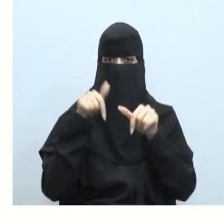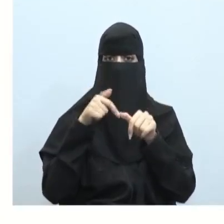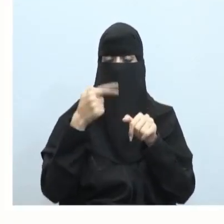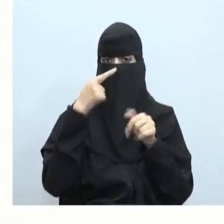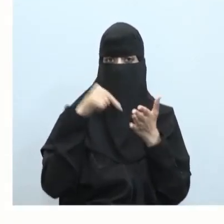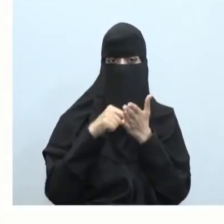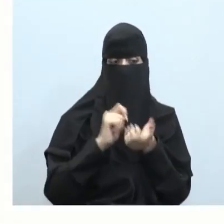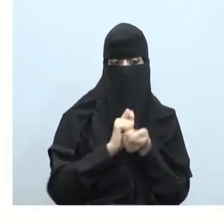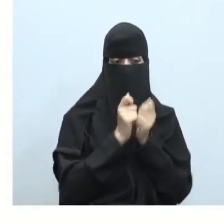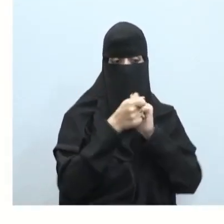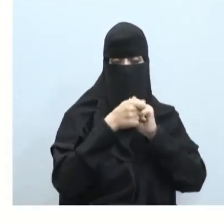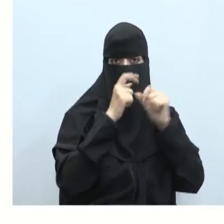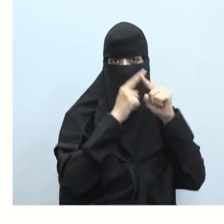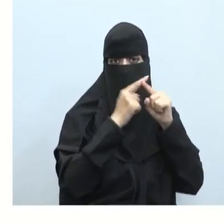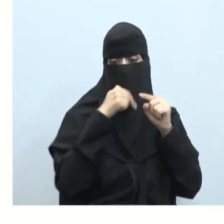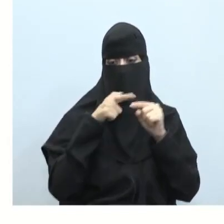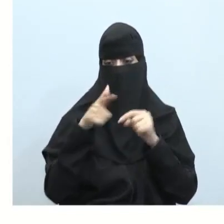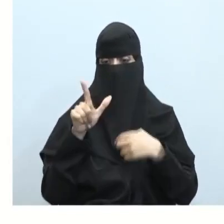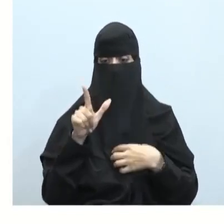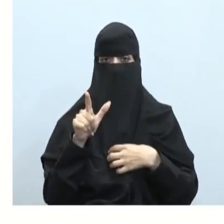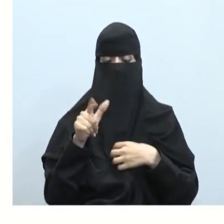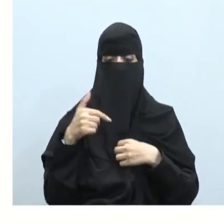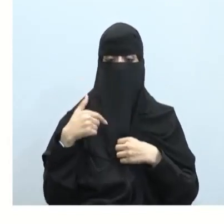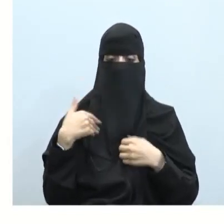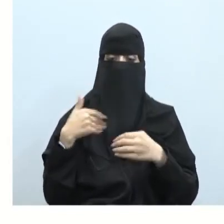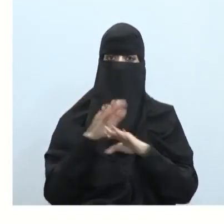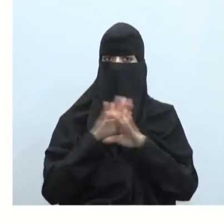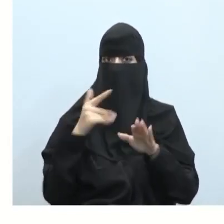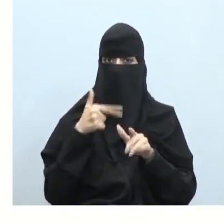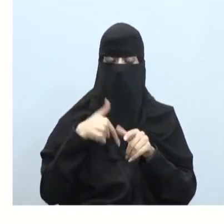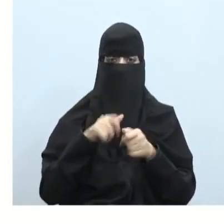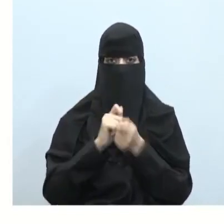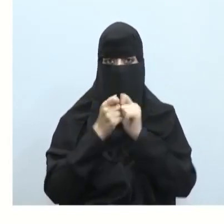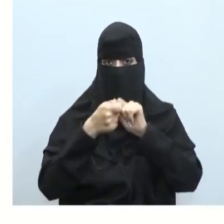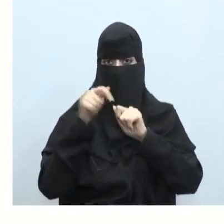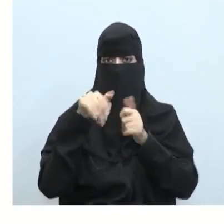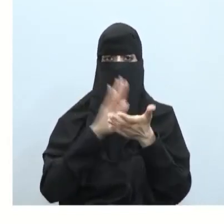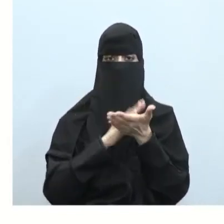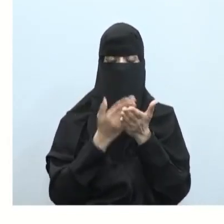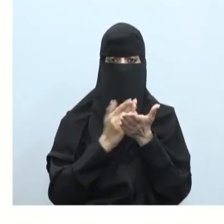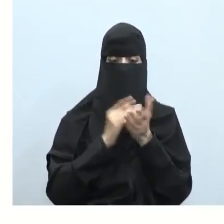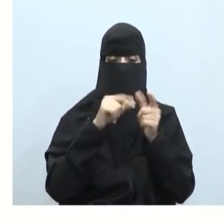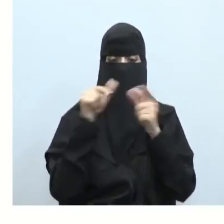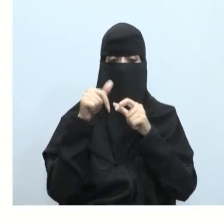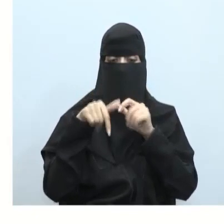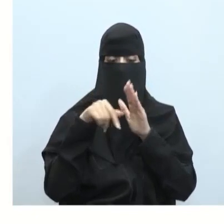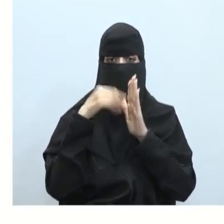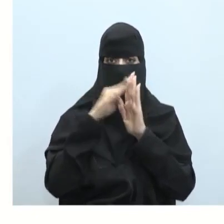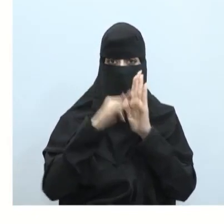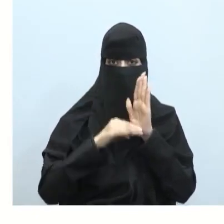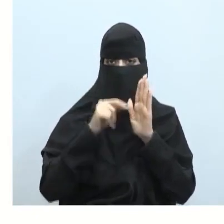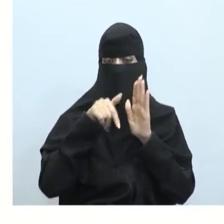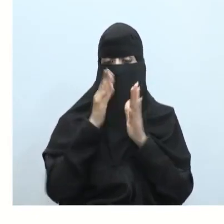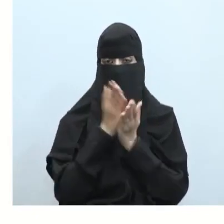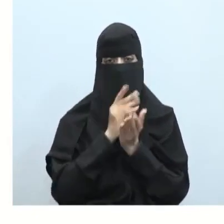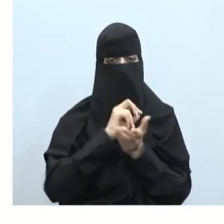بتصحيح الاخطاء في البرنامج وفي النهايه بعد ان قمت بالتصحيح سيتم ترجمه البرنامج يتم تصحيحه بشكل صحيح دون